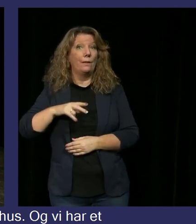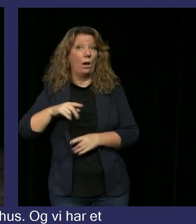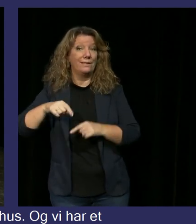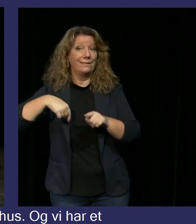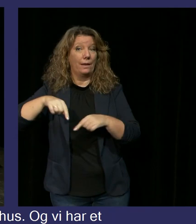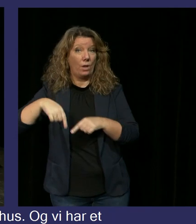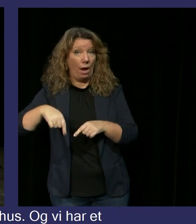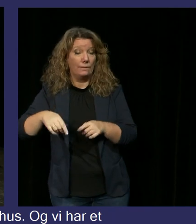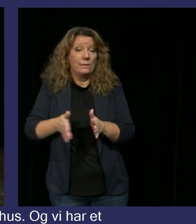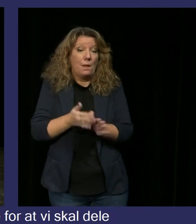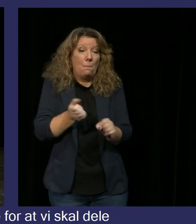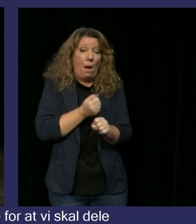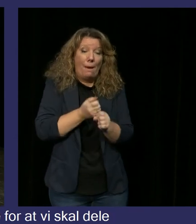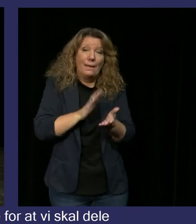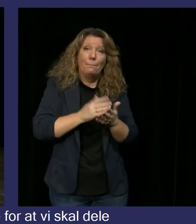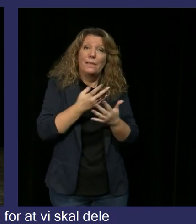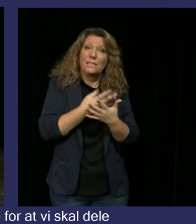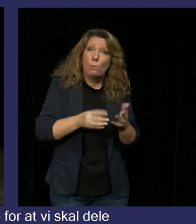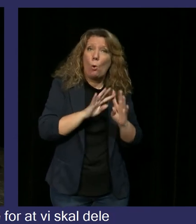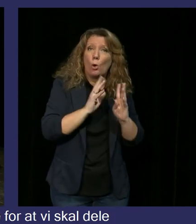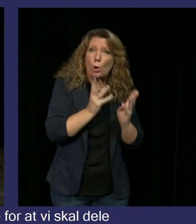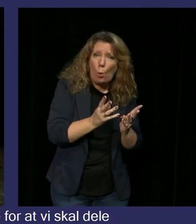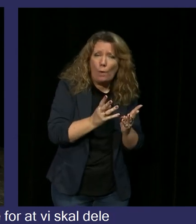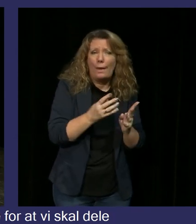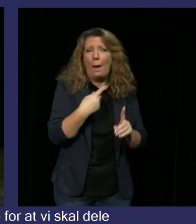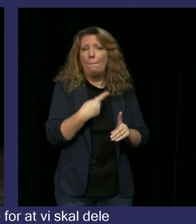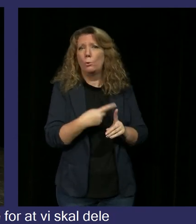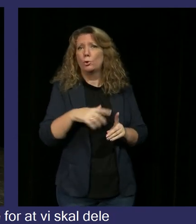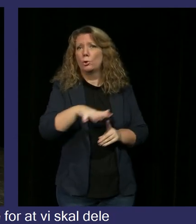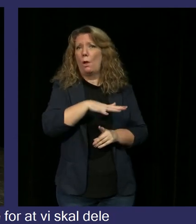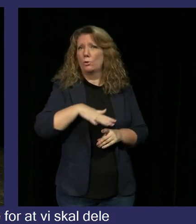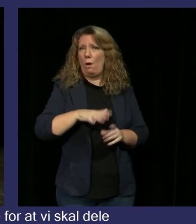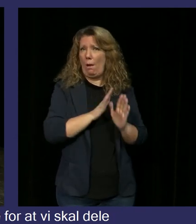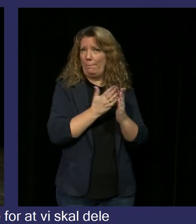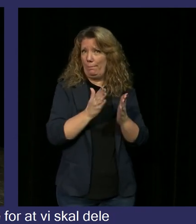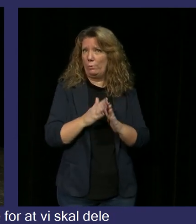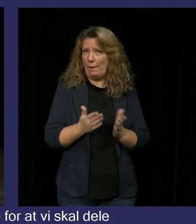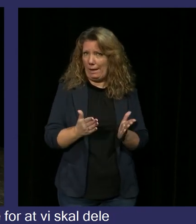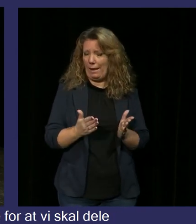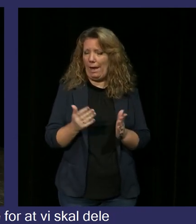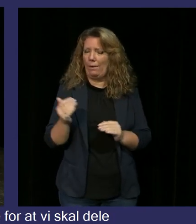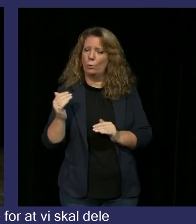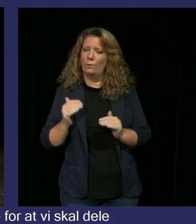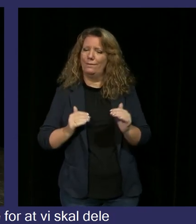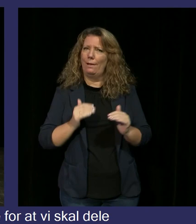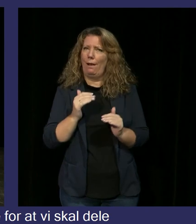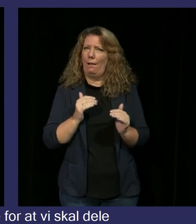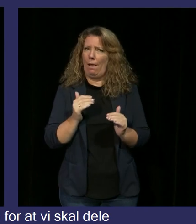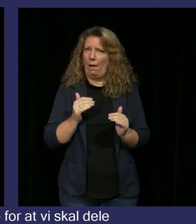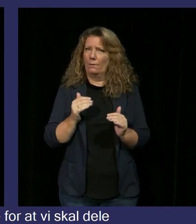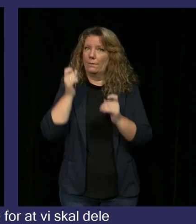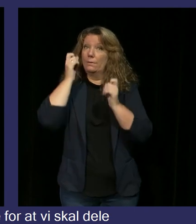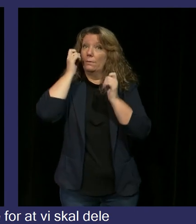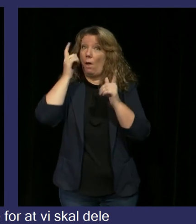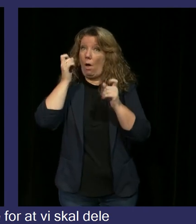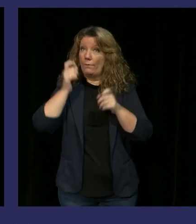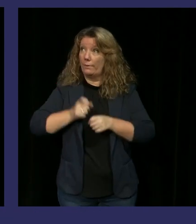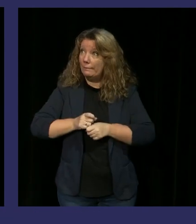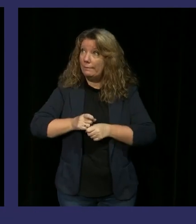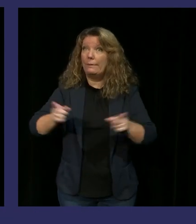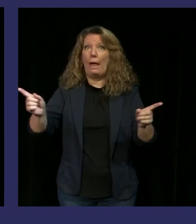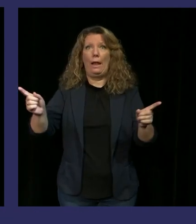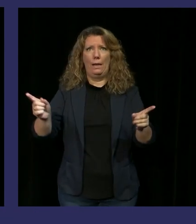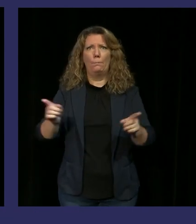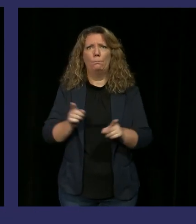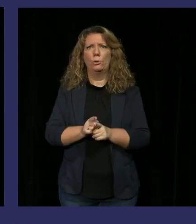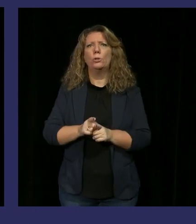samarbeider med Språkrådet og Nasjonalbiblioteket, om å legge til rette for at vi skal dele dataene på en sånn måte at vi kan lage bedre